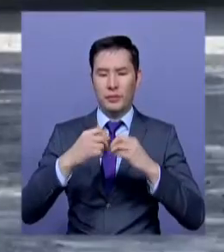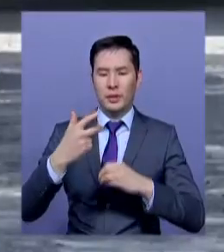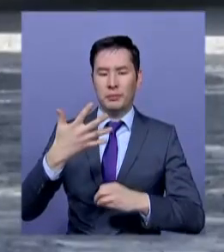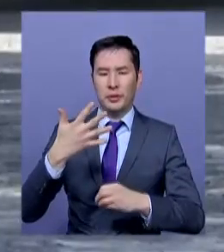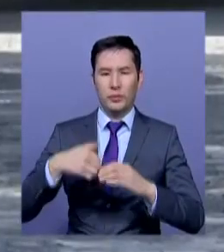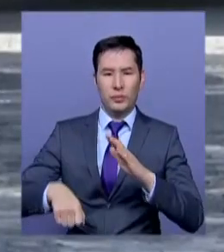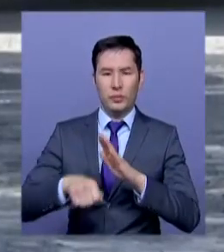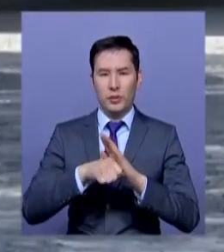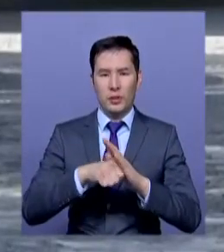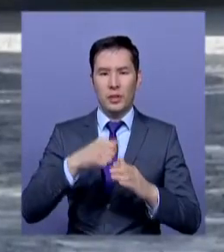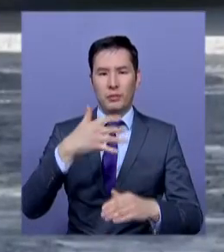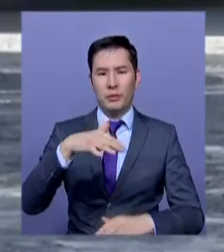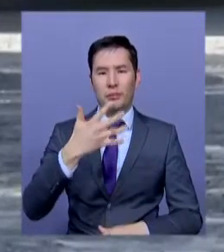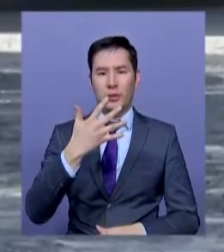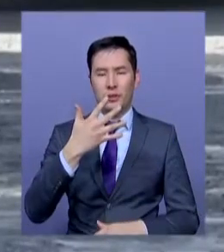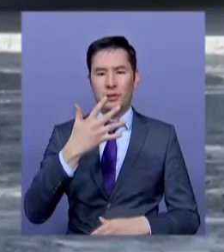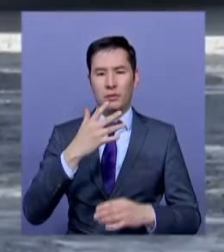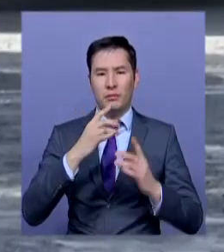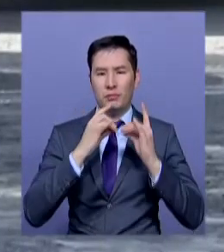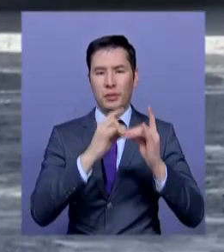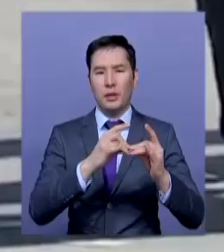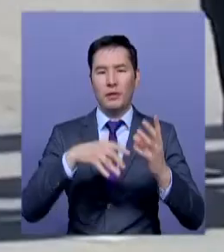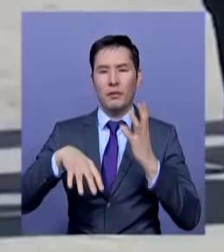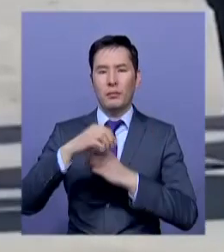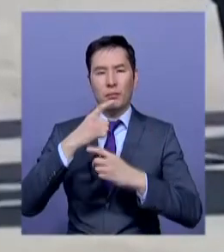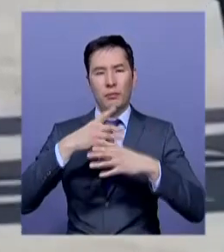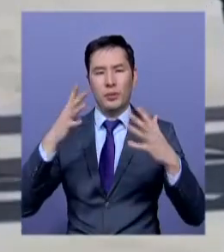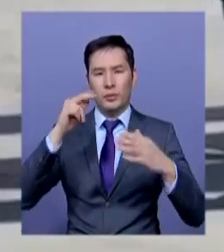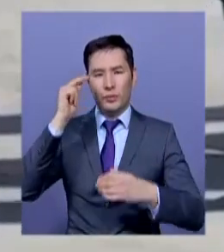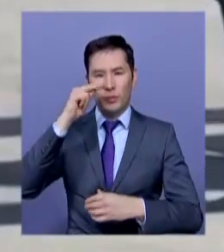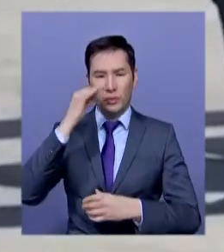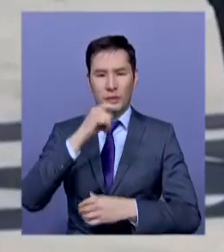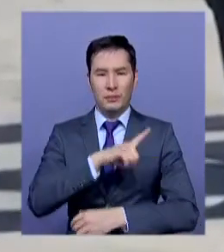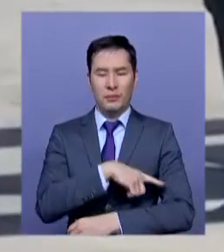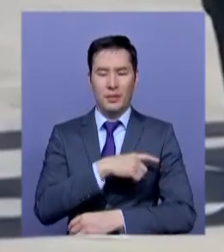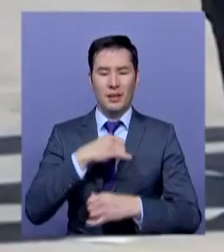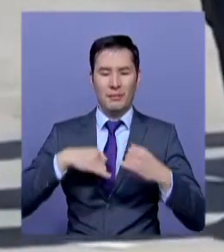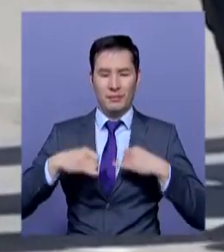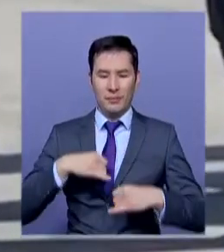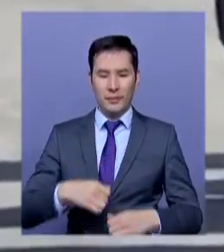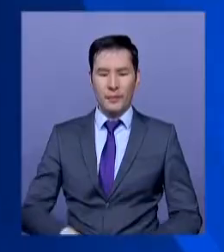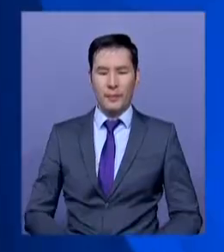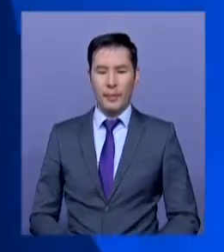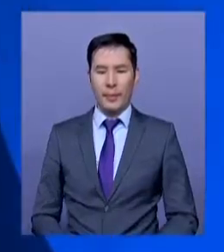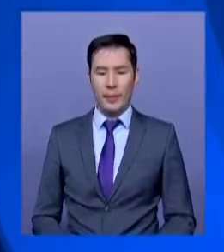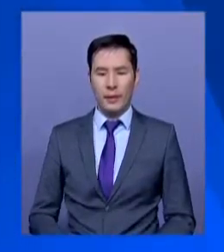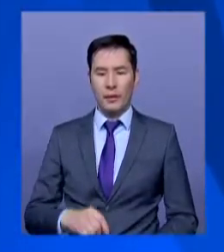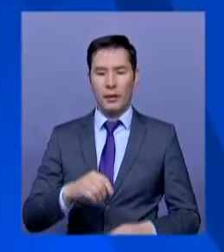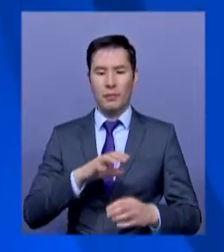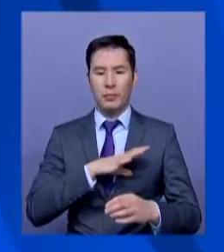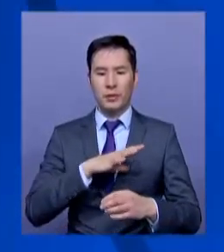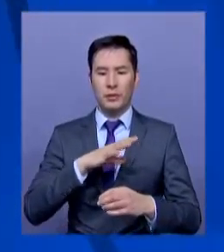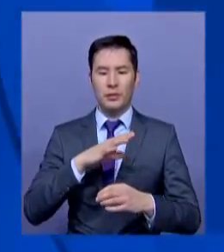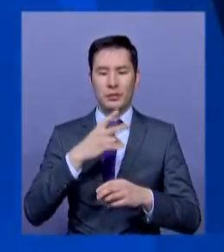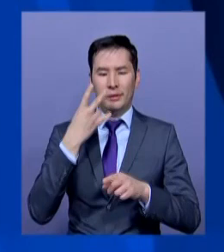Мерт болғандардың бәрі студенттер мен мұғалімдер. Ішкі істер министрлігі өкілінің ақпаратына сүйенсек, шабуылды 3 адам жасаған.